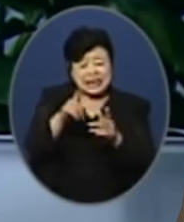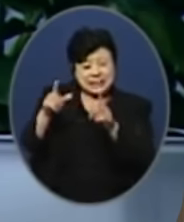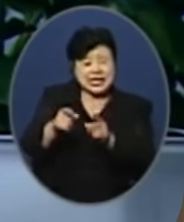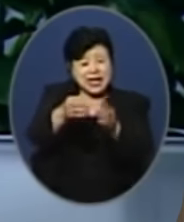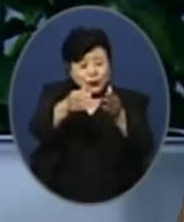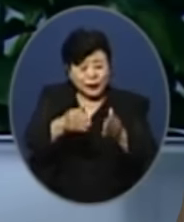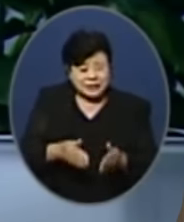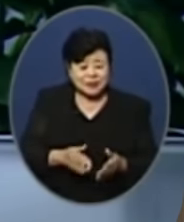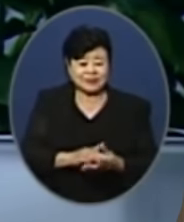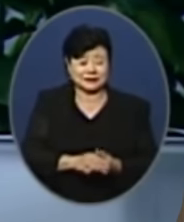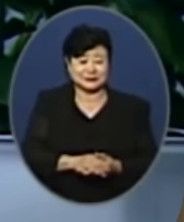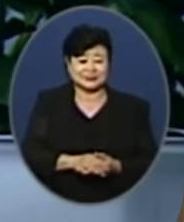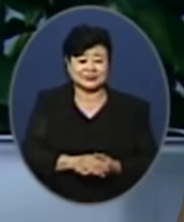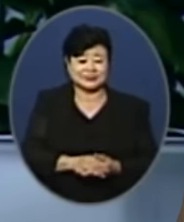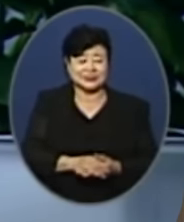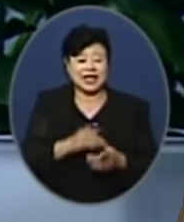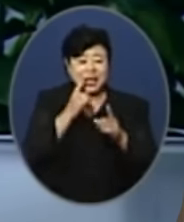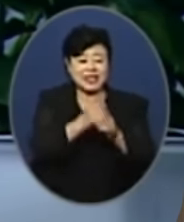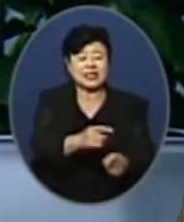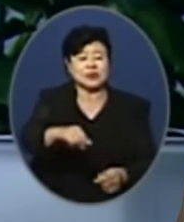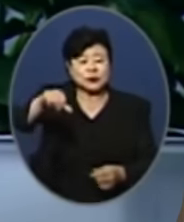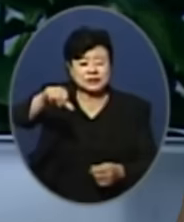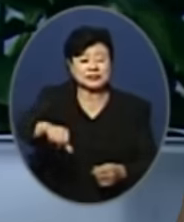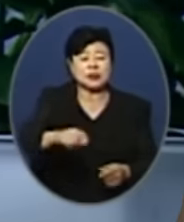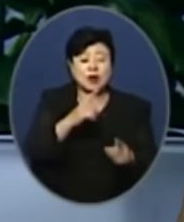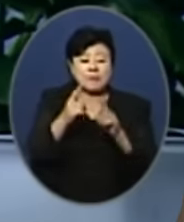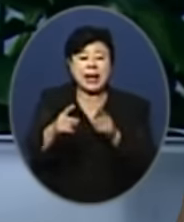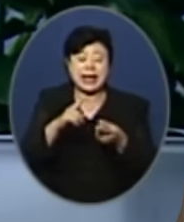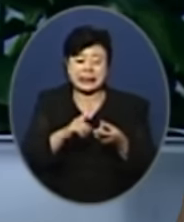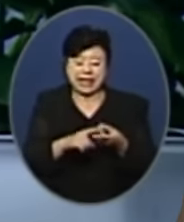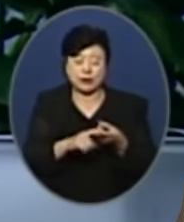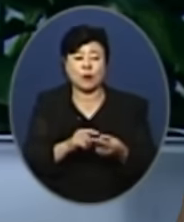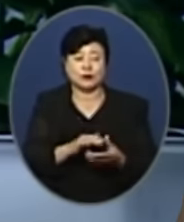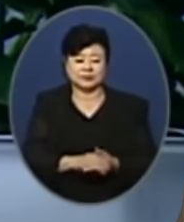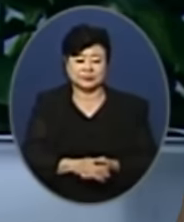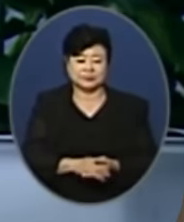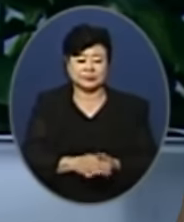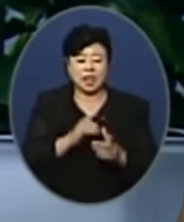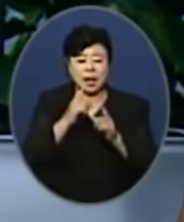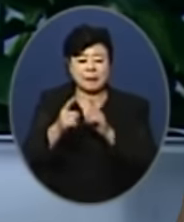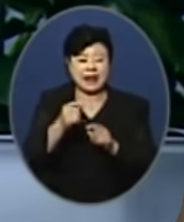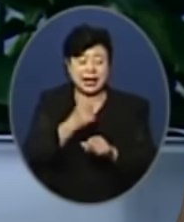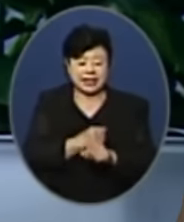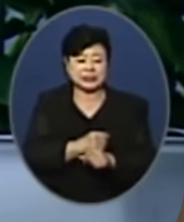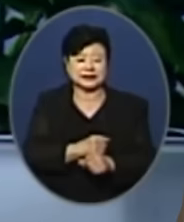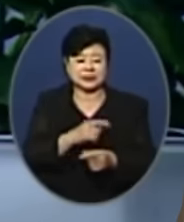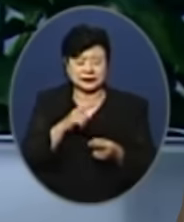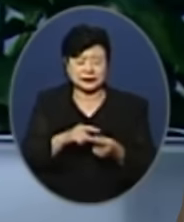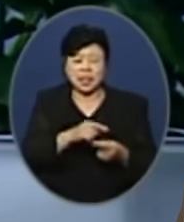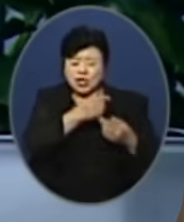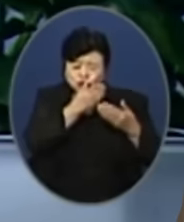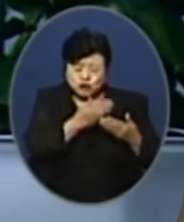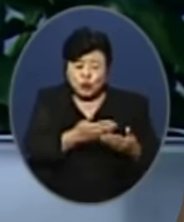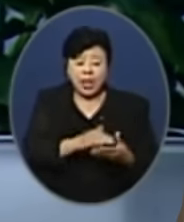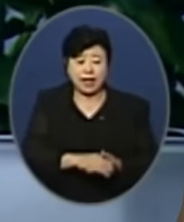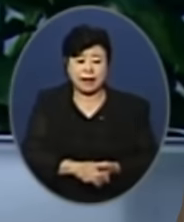신앙생활을 통해서 이기고 지는 것은 말에 달린 것입니다. 말하는 것이 그렇게 중요한